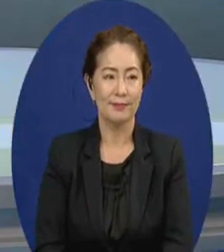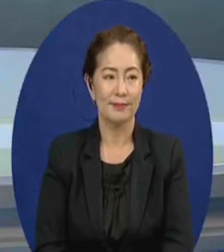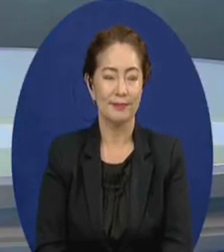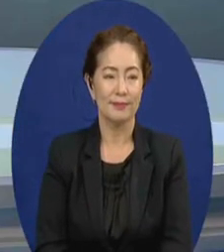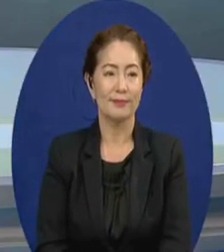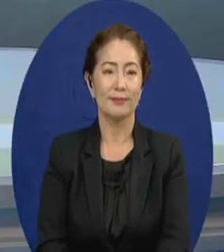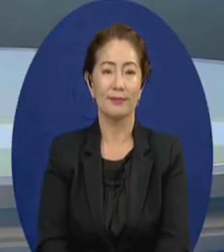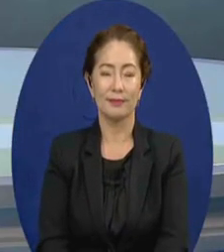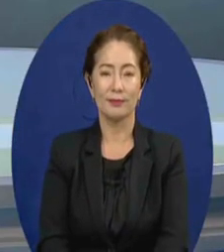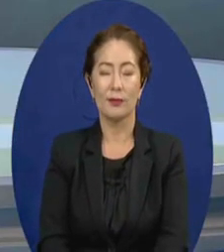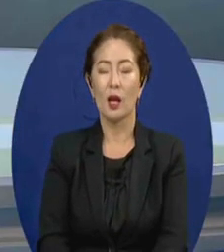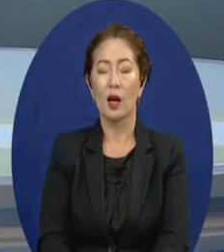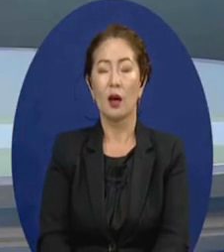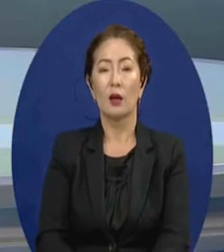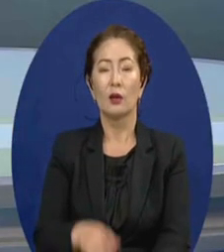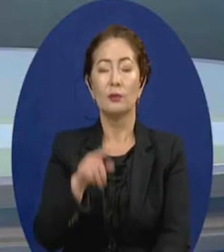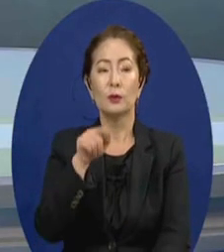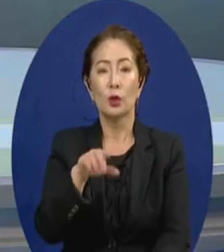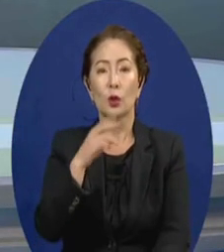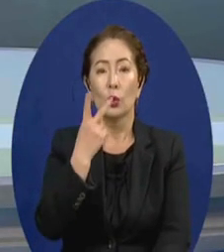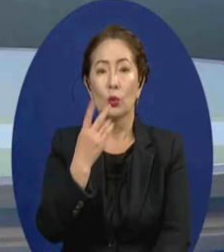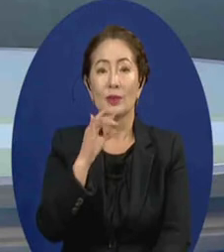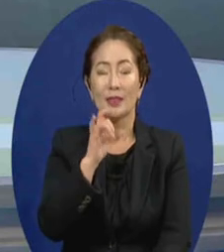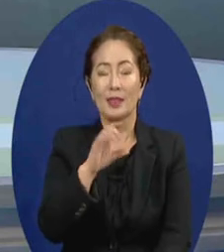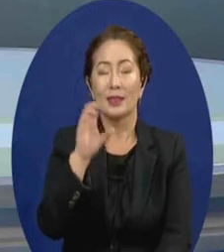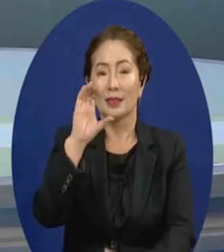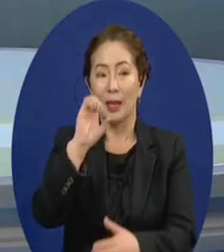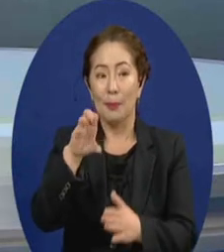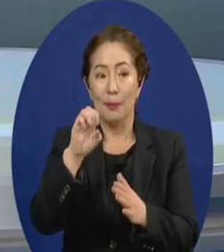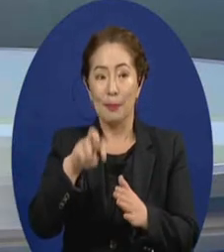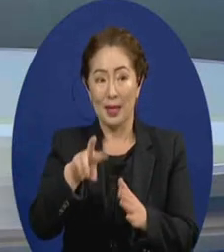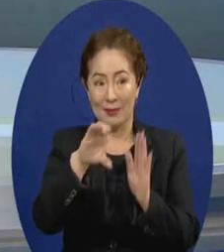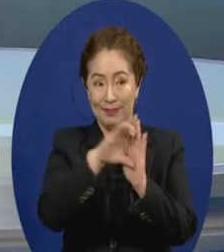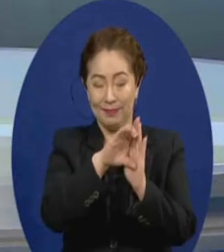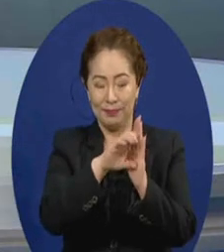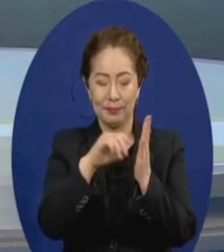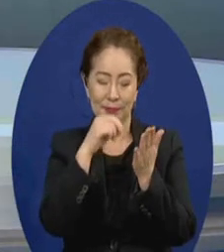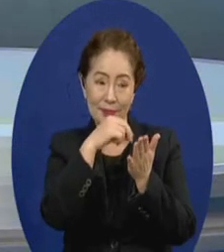Үндсэн самбар биир бихээс эхэлсэн боловсролын салбар өнөөдөр үүлэн технологи